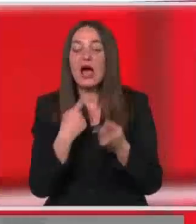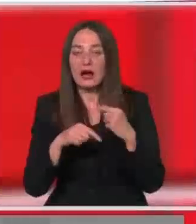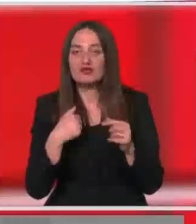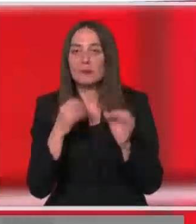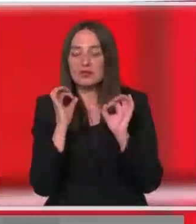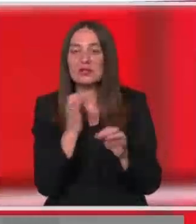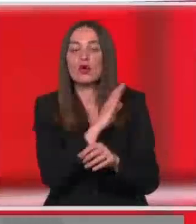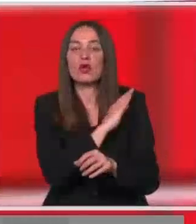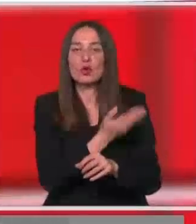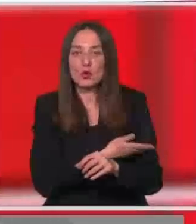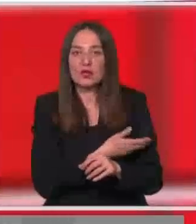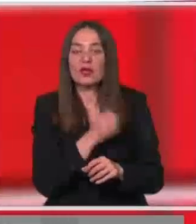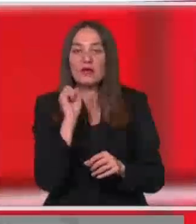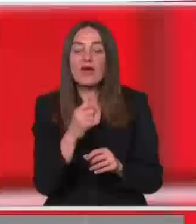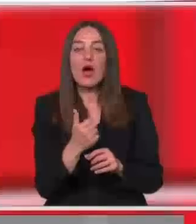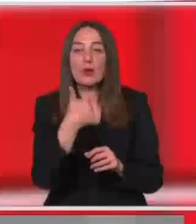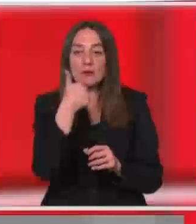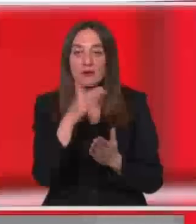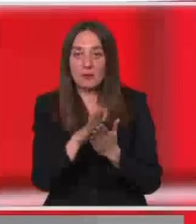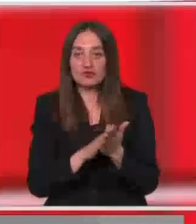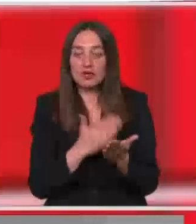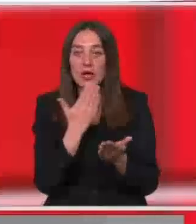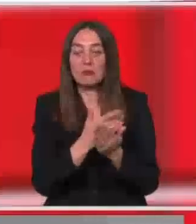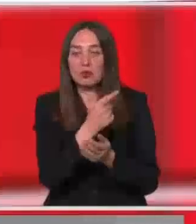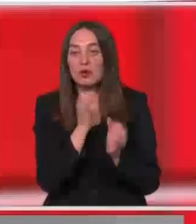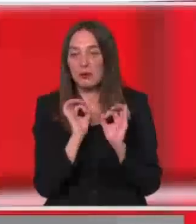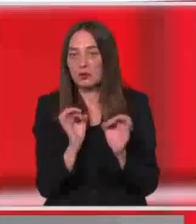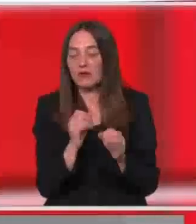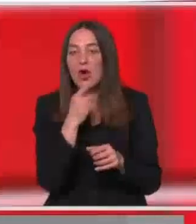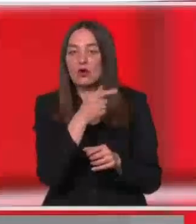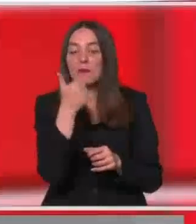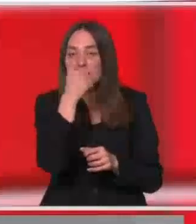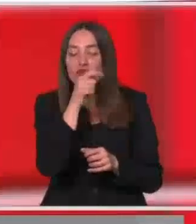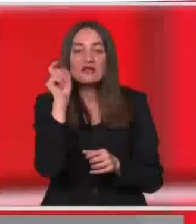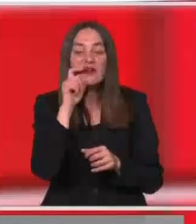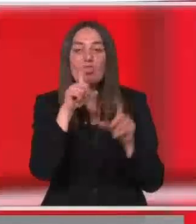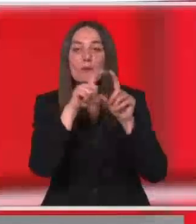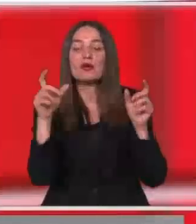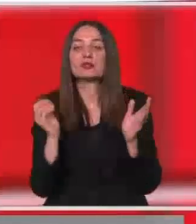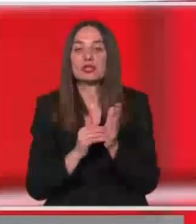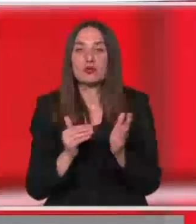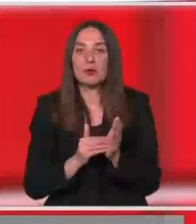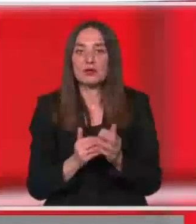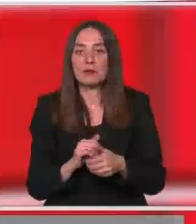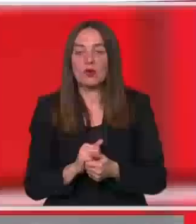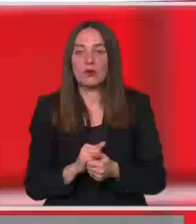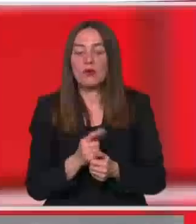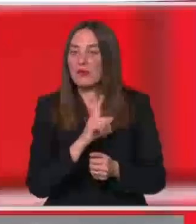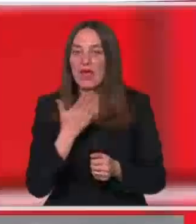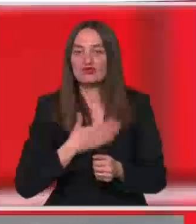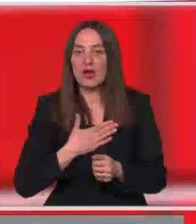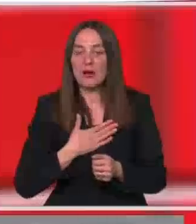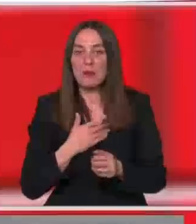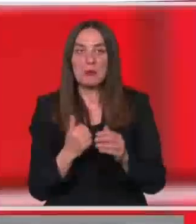sigurno truditi da u prvoj fazi ona bude adekvatna onome što je svakom preduzeću potrebno. Tako da ne želimo